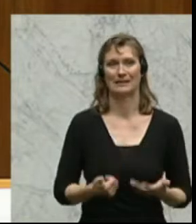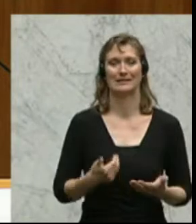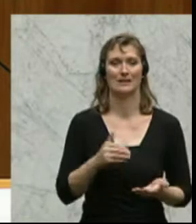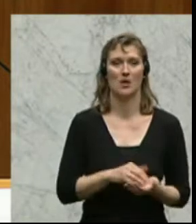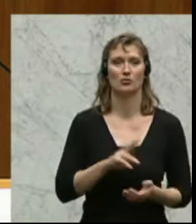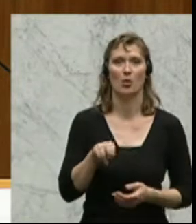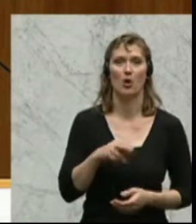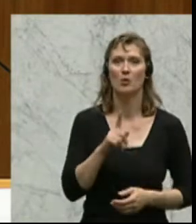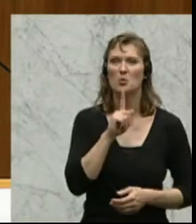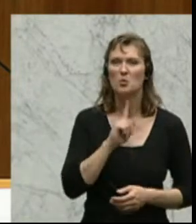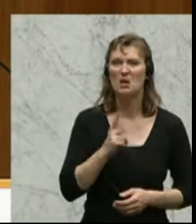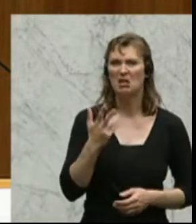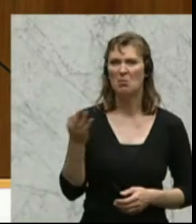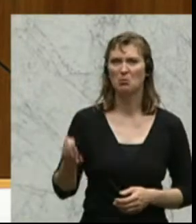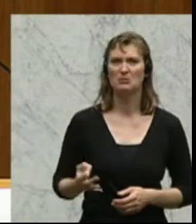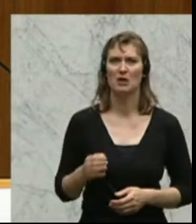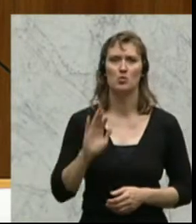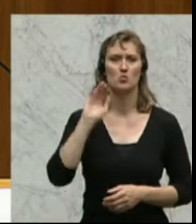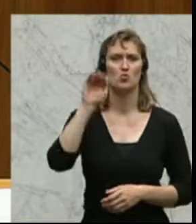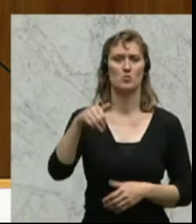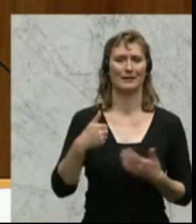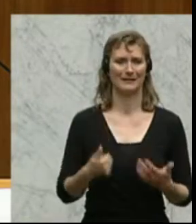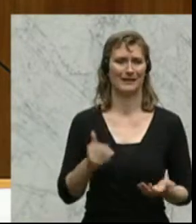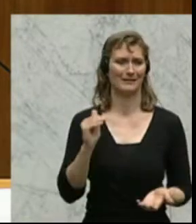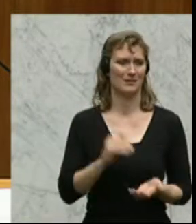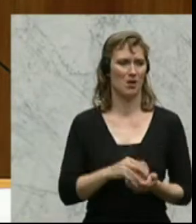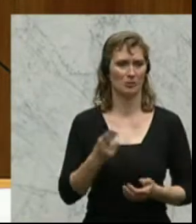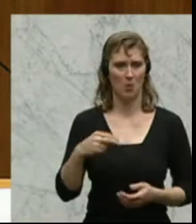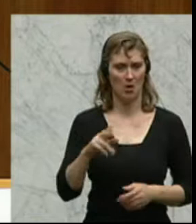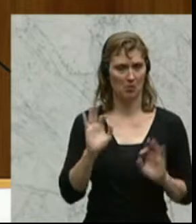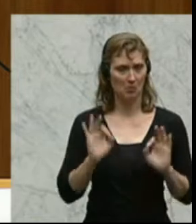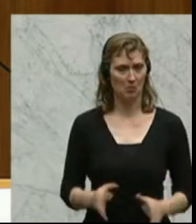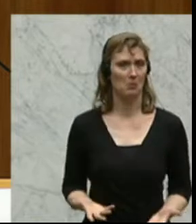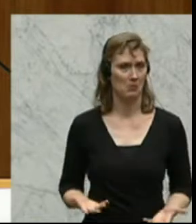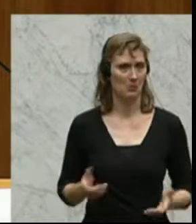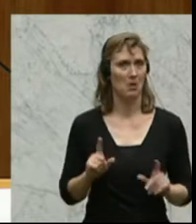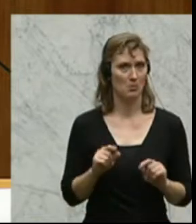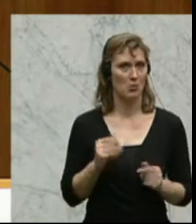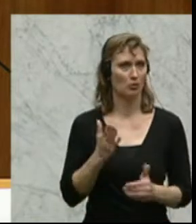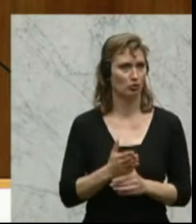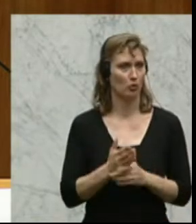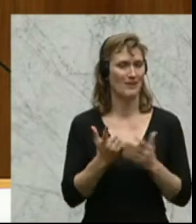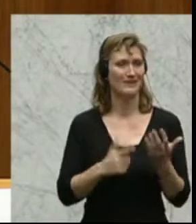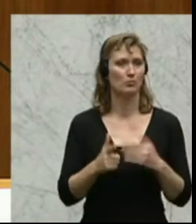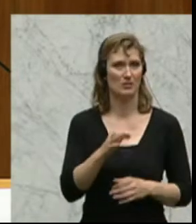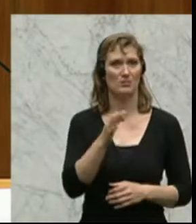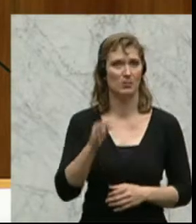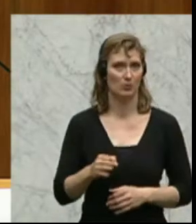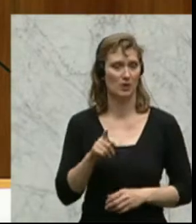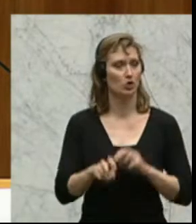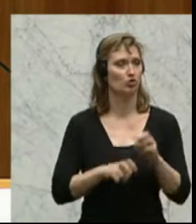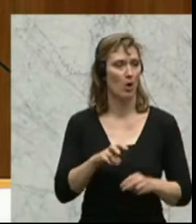lediglich 3% über 60.000 Euro. Das heißt aber, dass 77% der Steuerpflichtigen